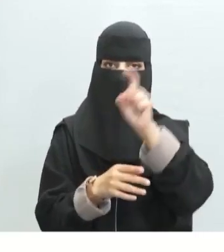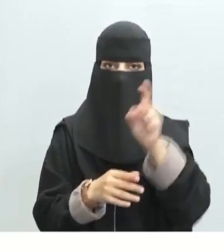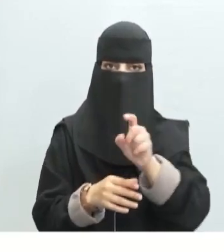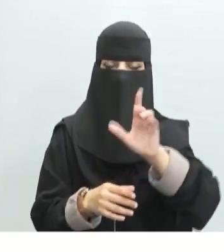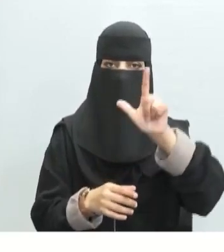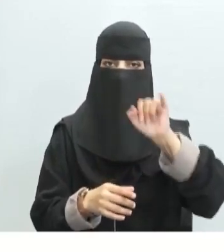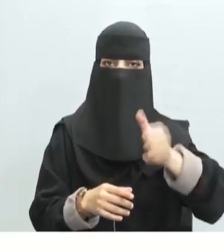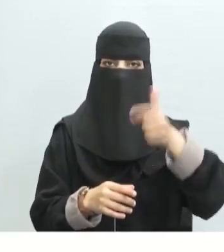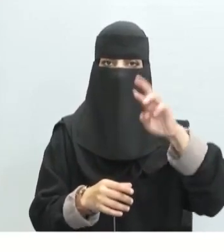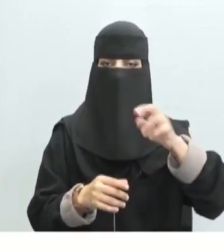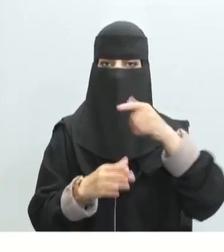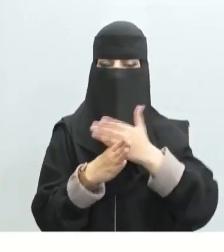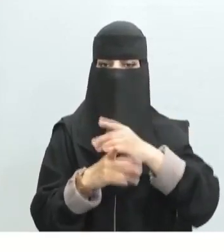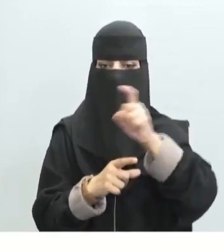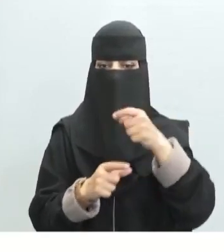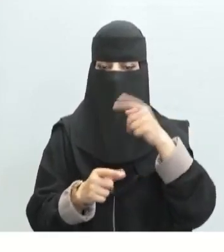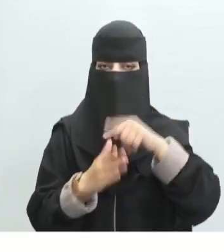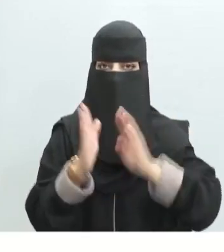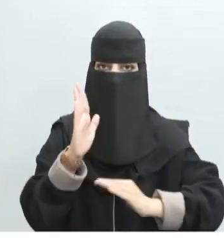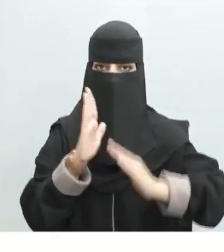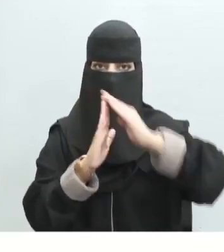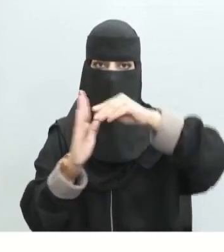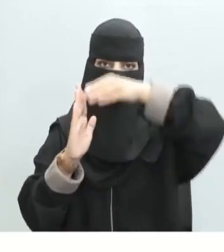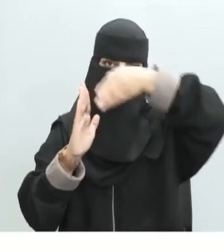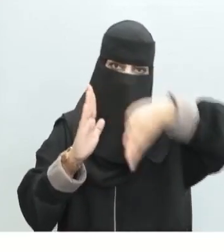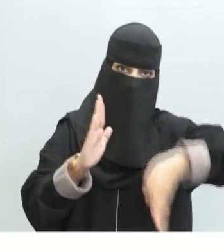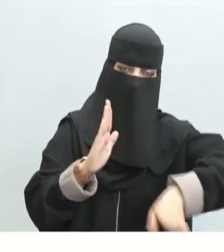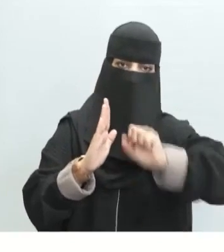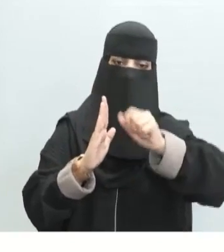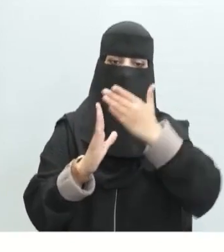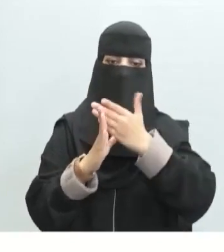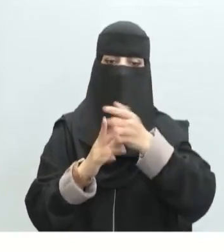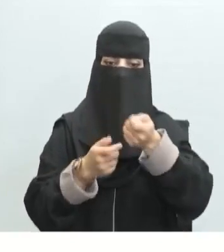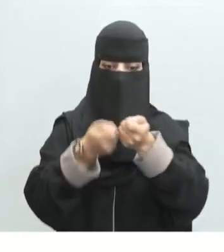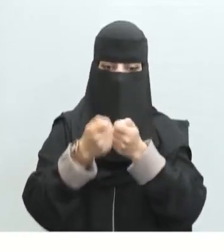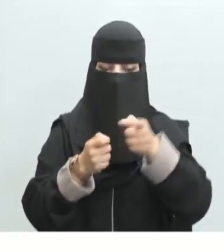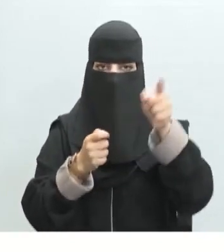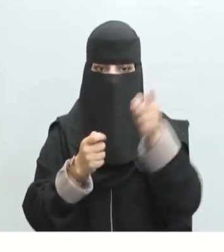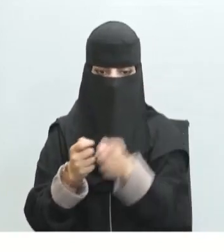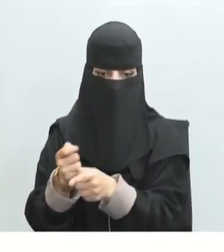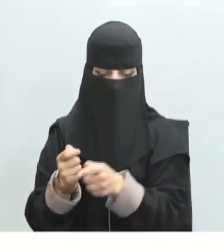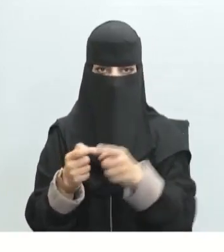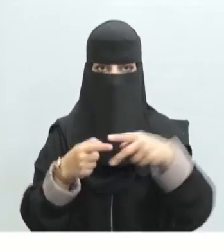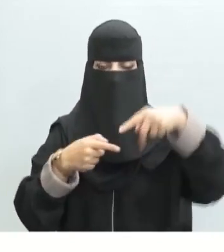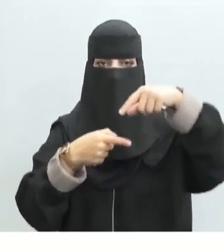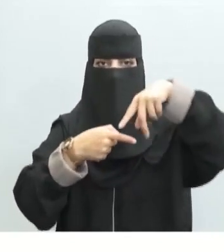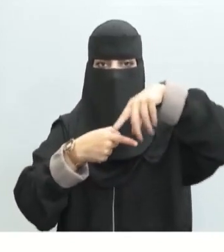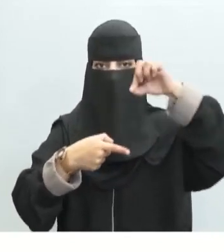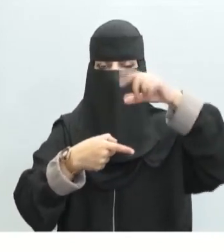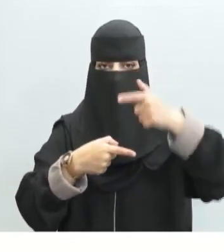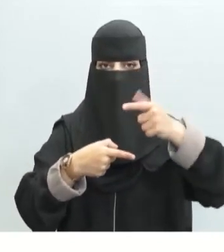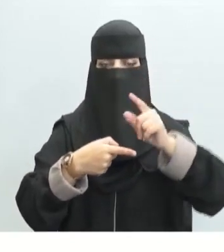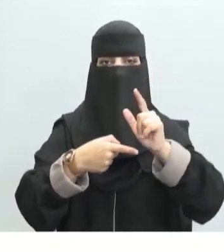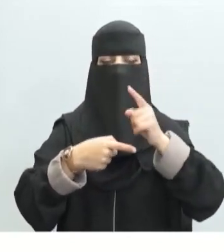يعتمد ارتفاع الشخص في التزلج الهوائي على طول حبل السحب ال والزاويه اكس التي